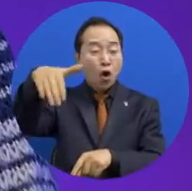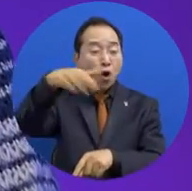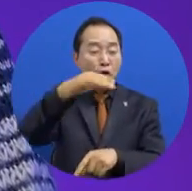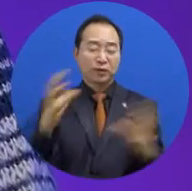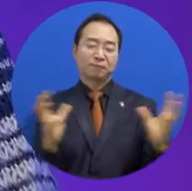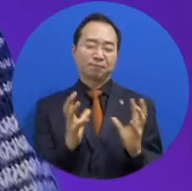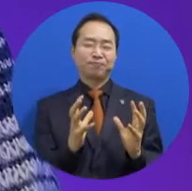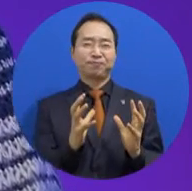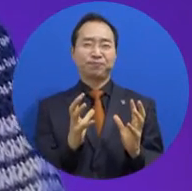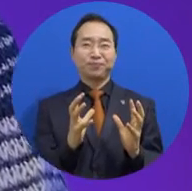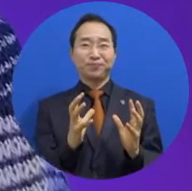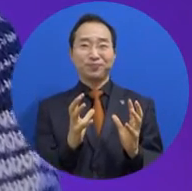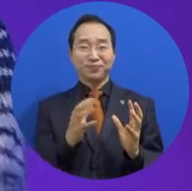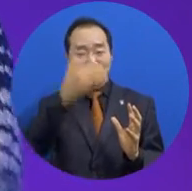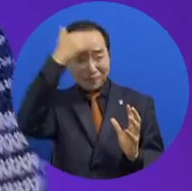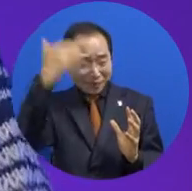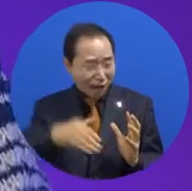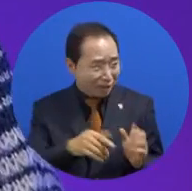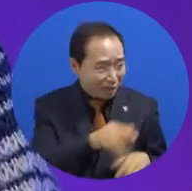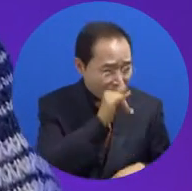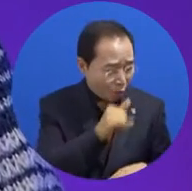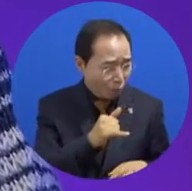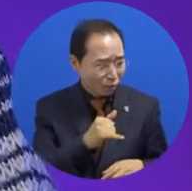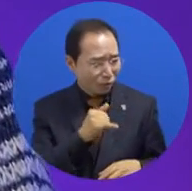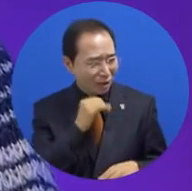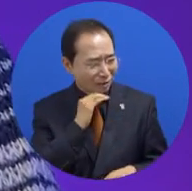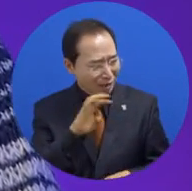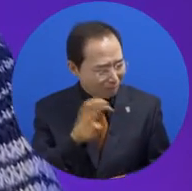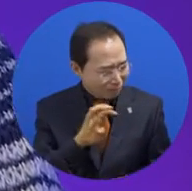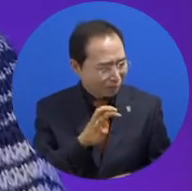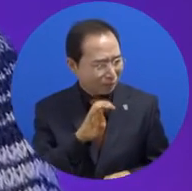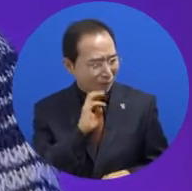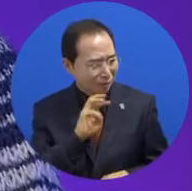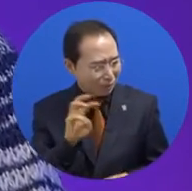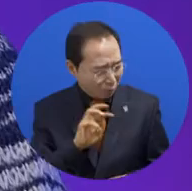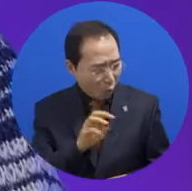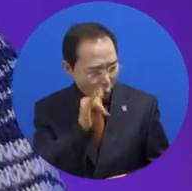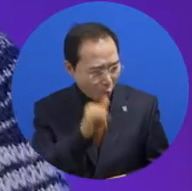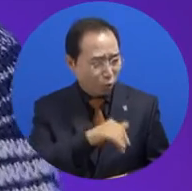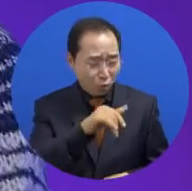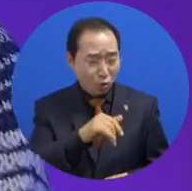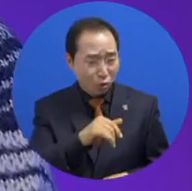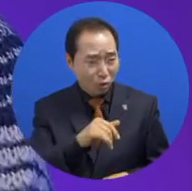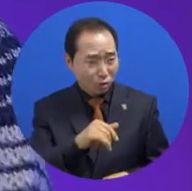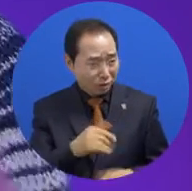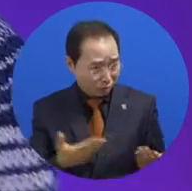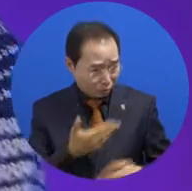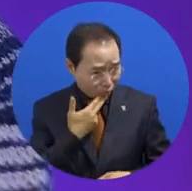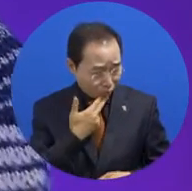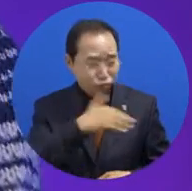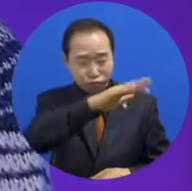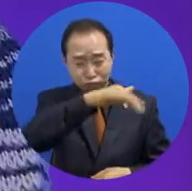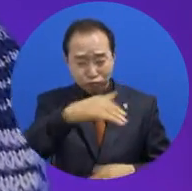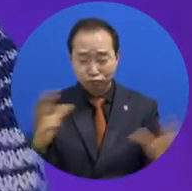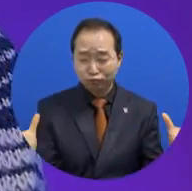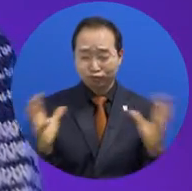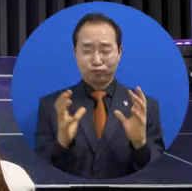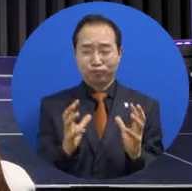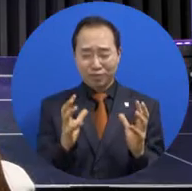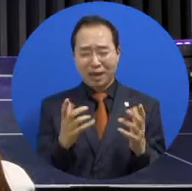불러 모았어요. 예, 다행히 이제 그런 중년 백수 엘리트들이 많아서 이제 몇 명이